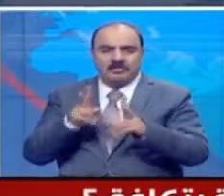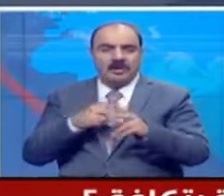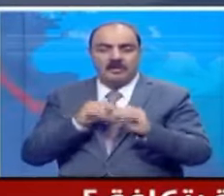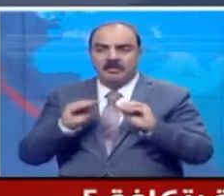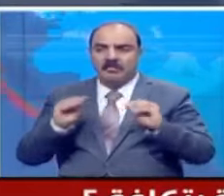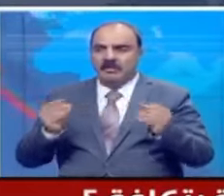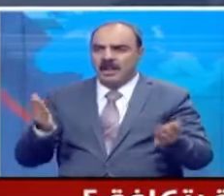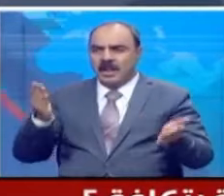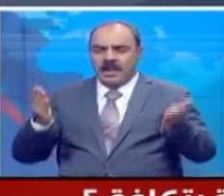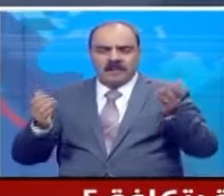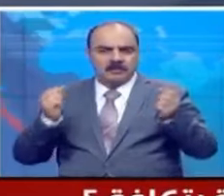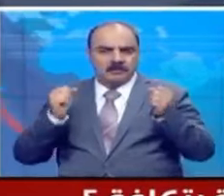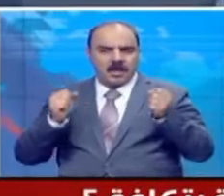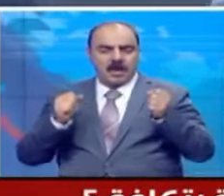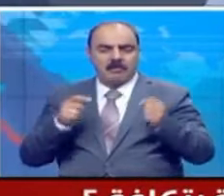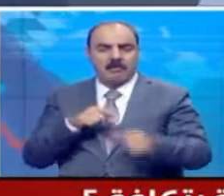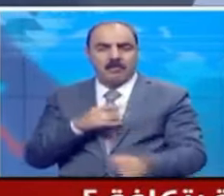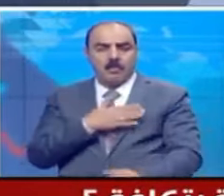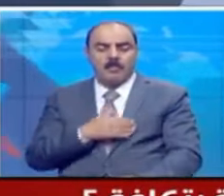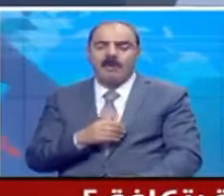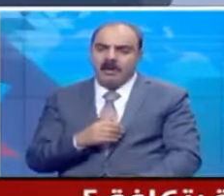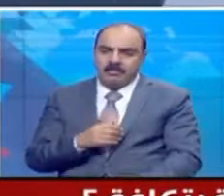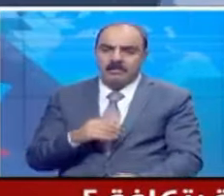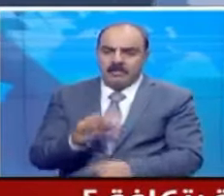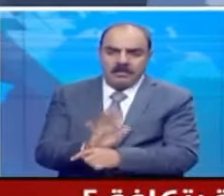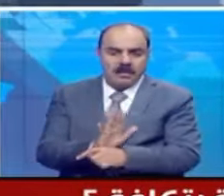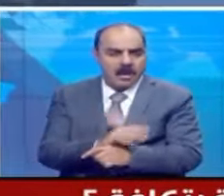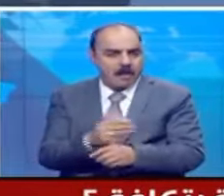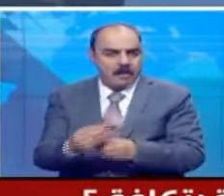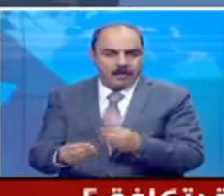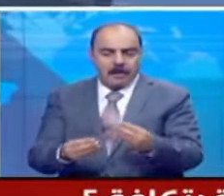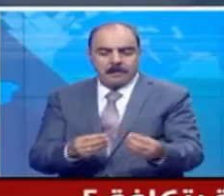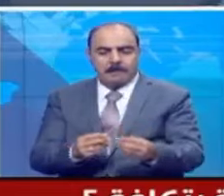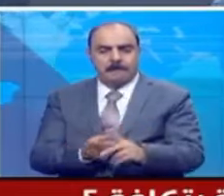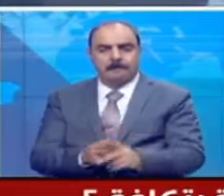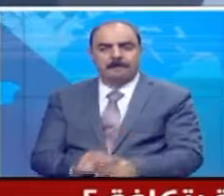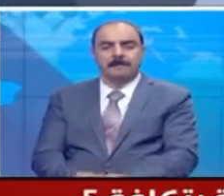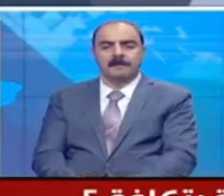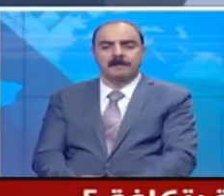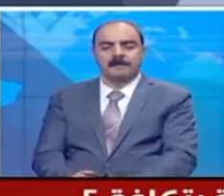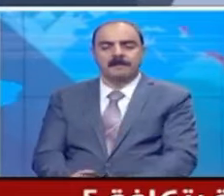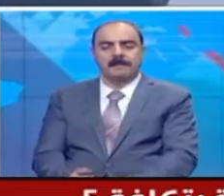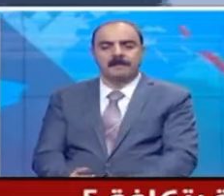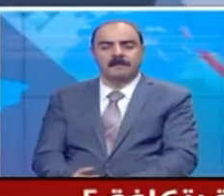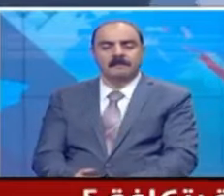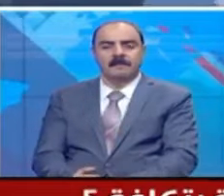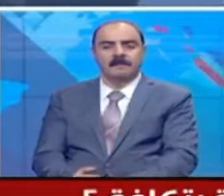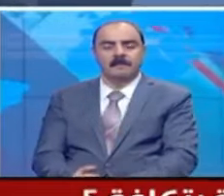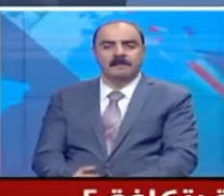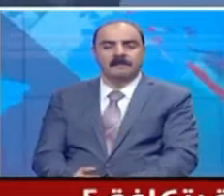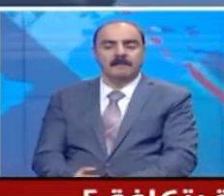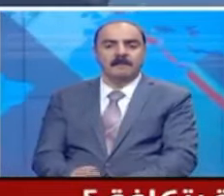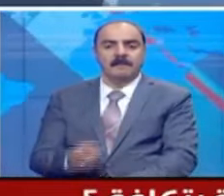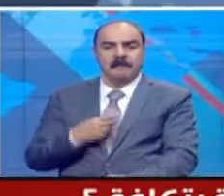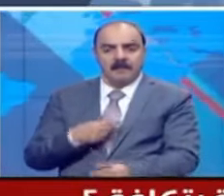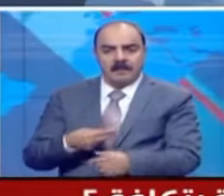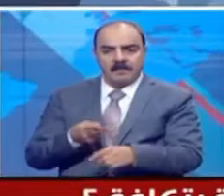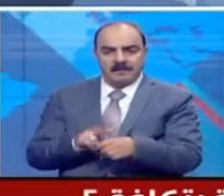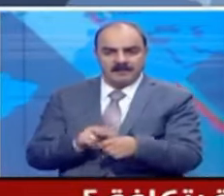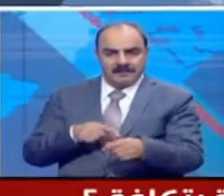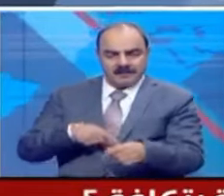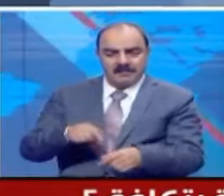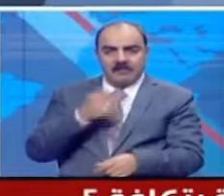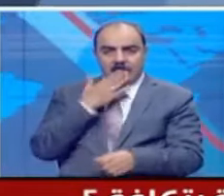يحدث في الشارع المصري، وبالتالي هي تحاول تخفيف العبء عن كاهل كل المواطنين. يعني نحن مقبلون الآن